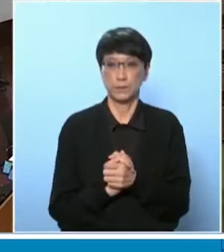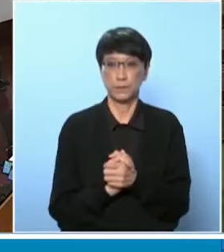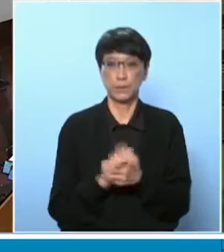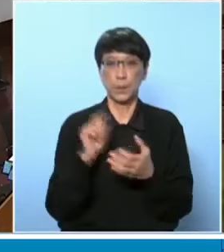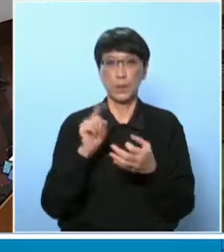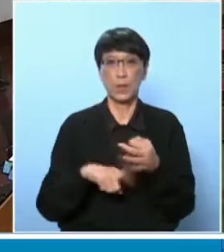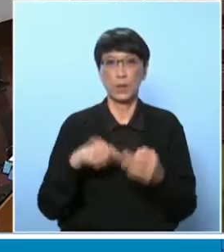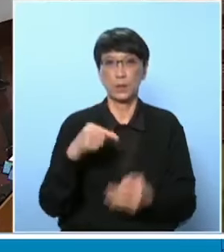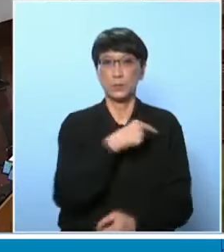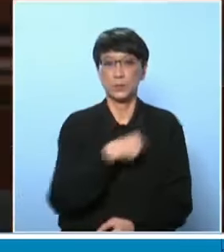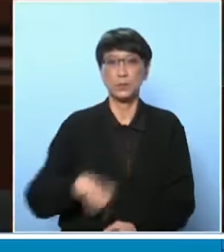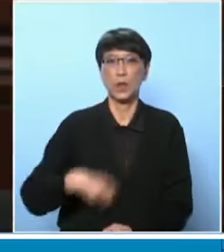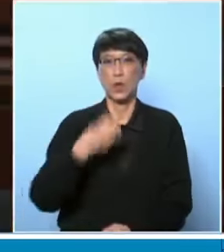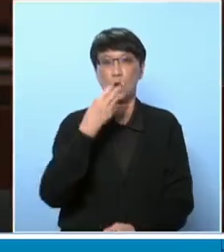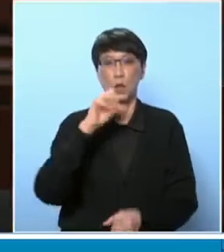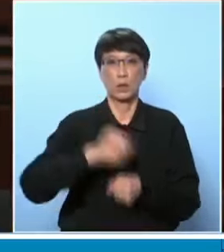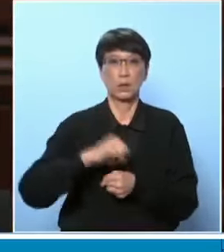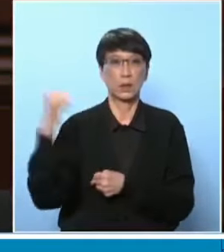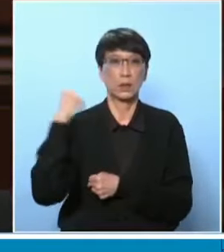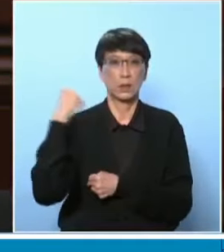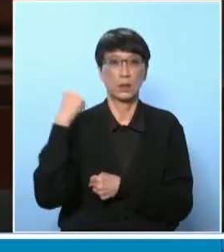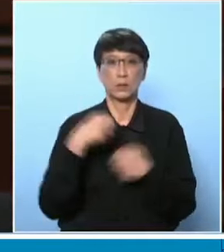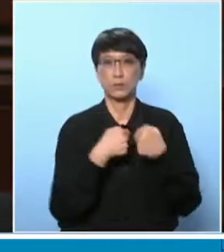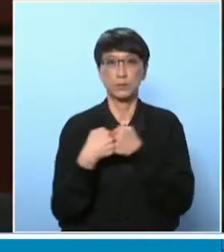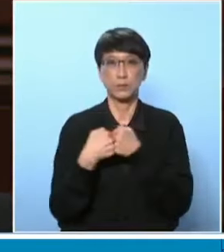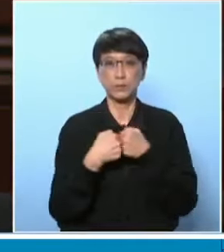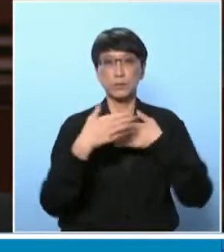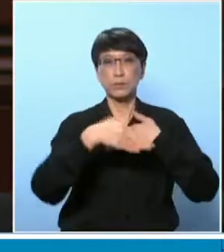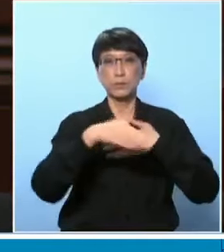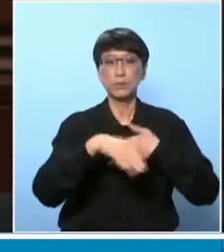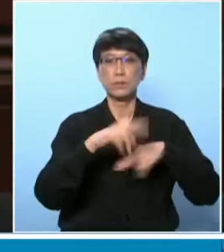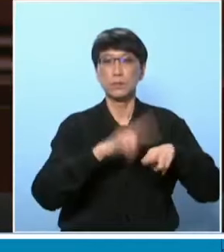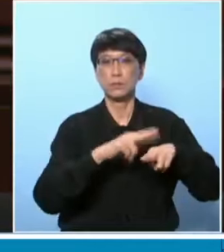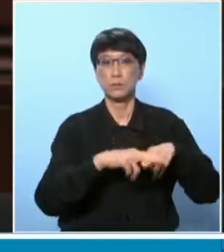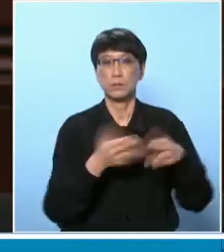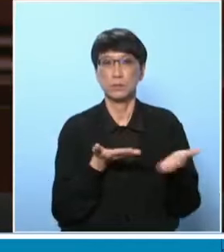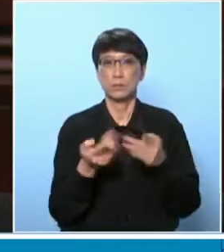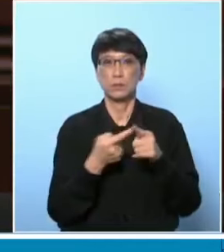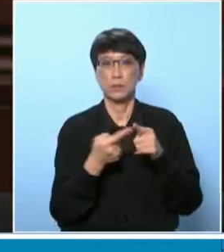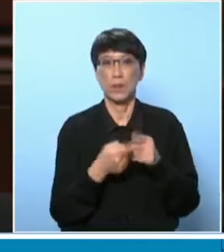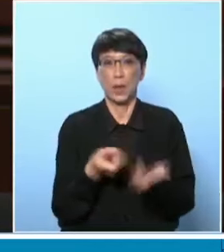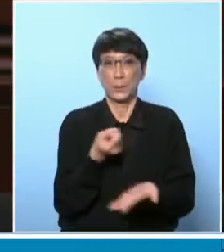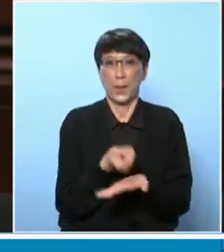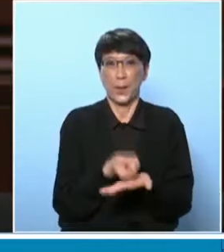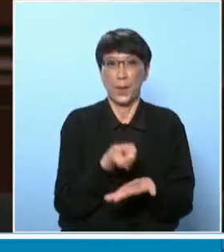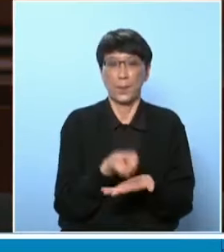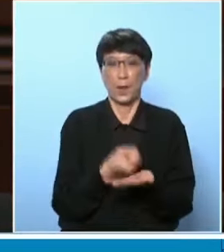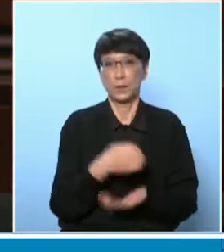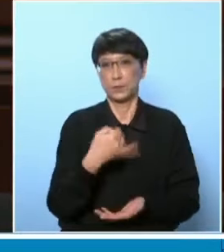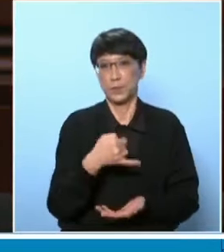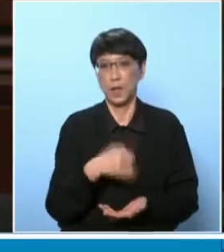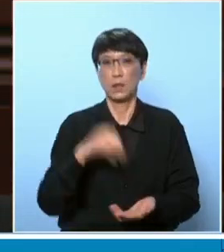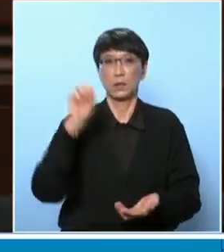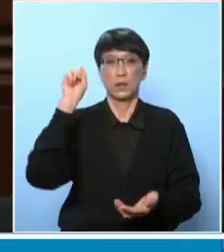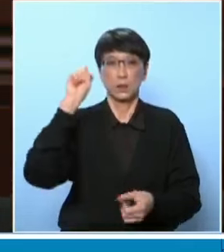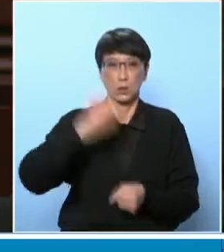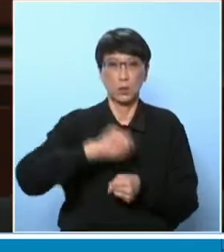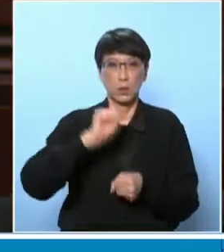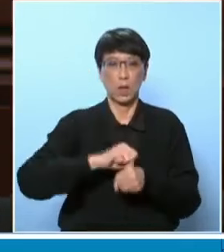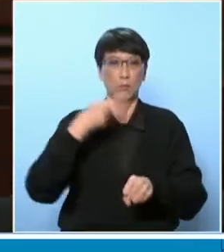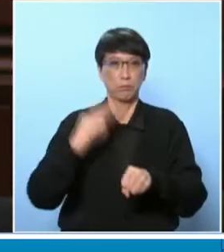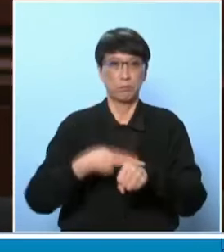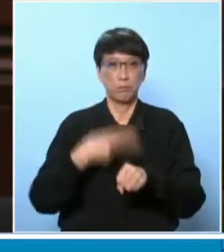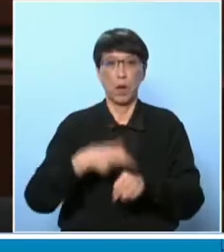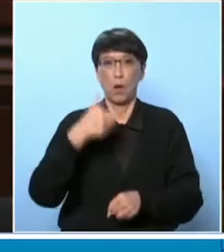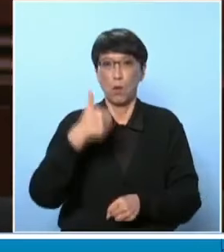員。 主席，香港要加強競爭力吸引海內外遊客，不可以同人鬥便宜，一定要更加正，向高質量